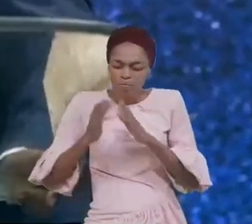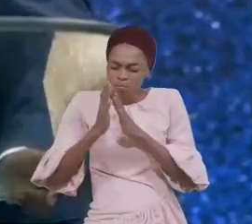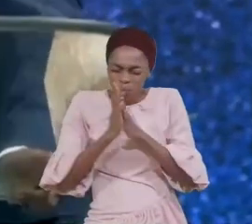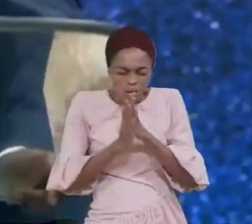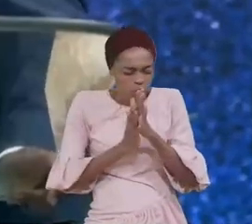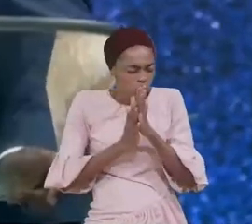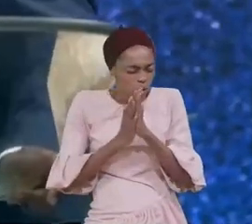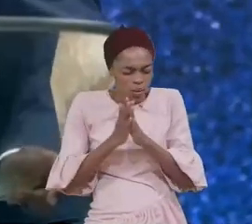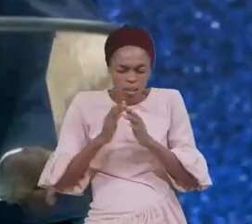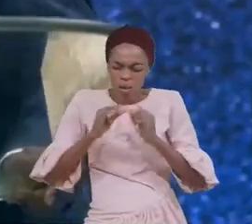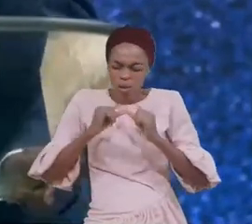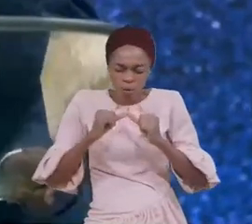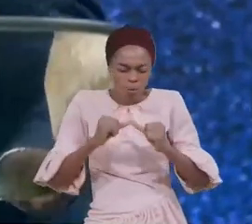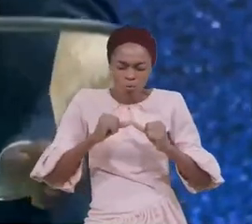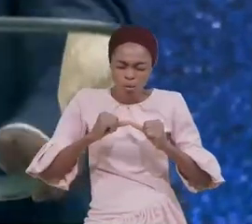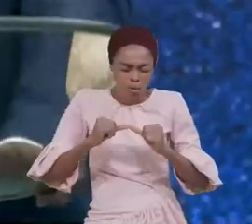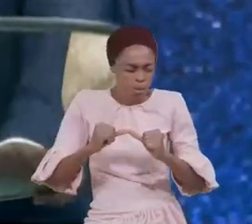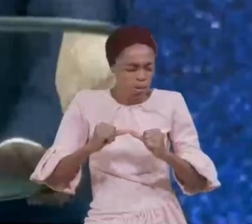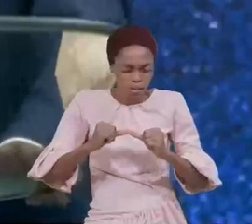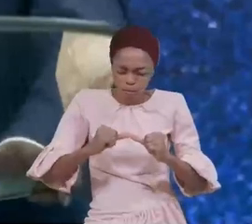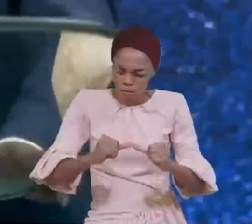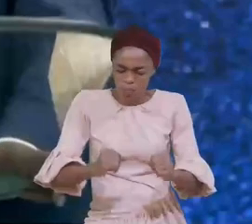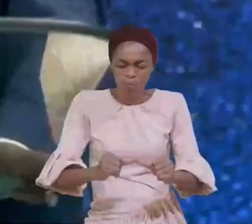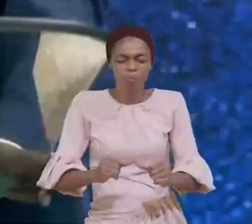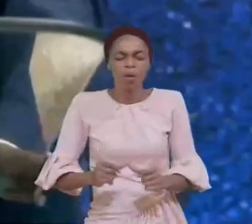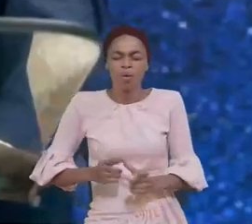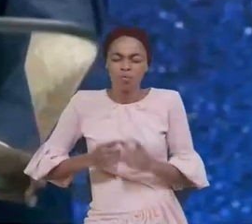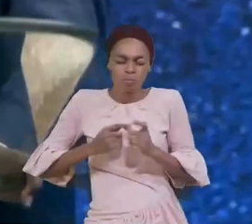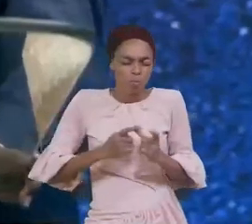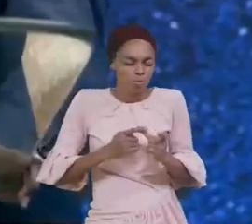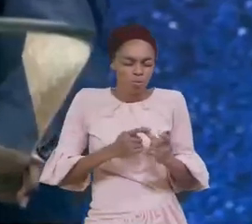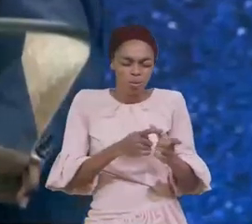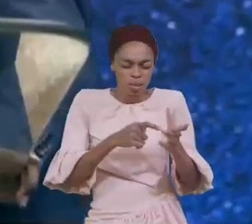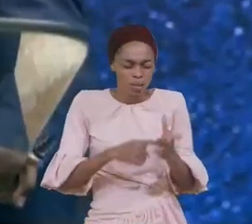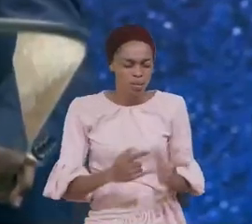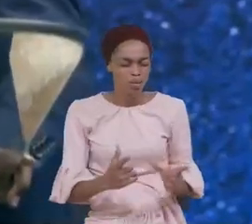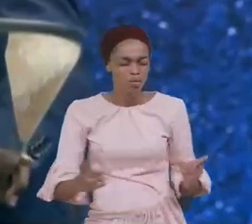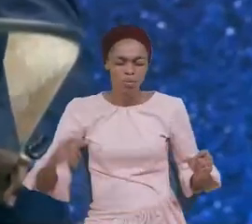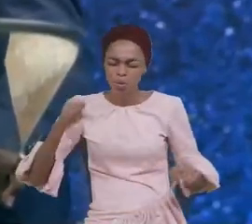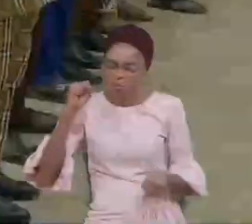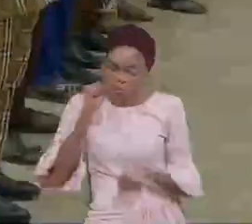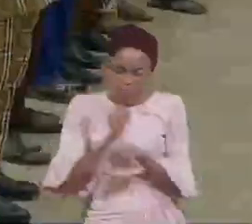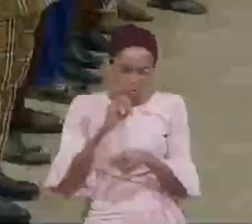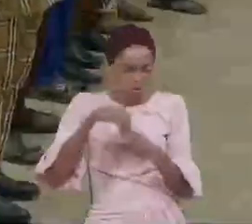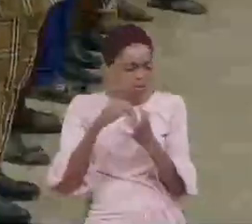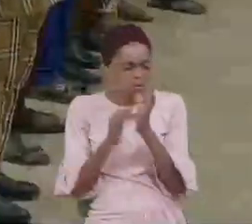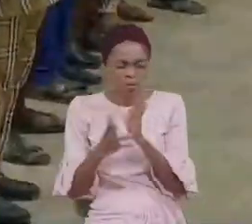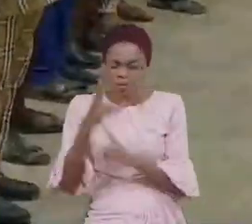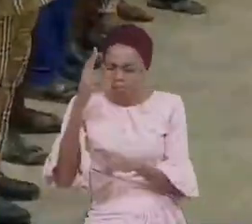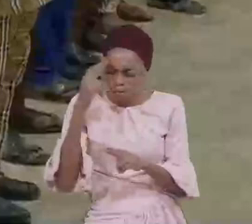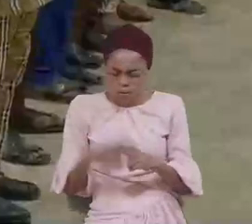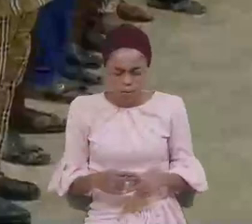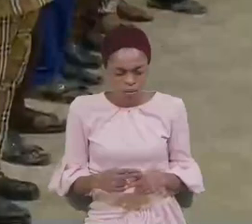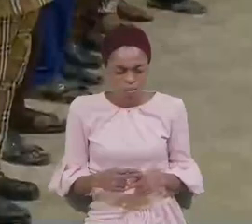de poursuivre avec passion, avec persévérance, dans cette grande commission au nom de